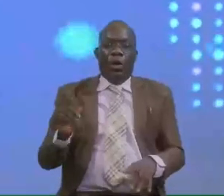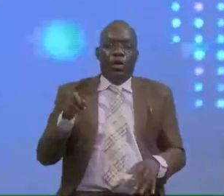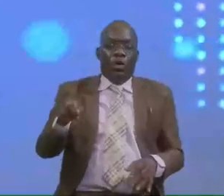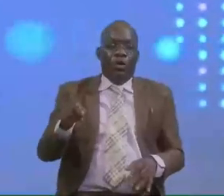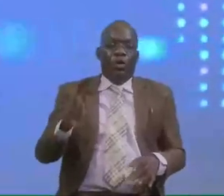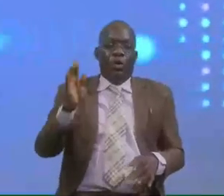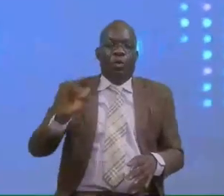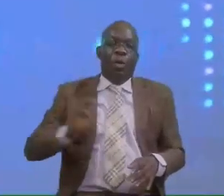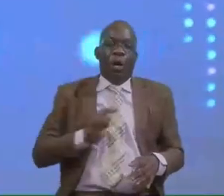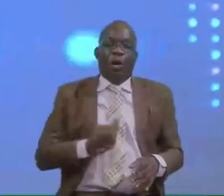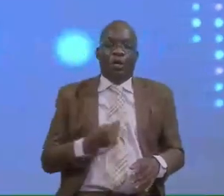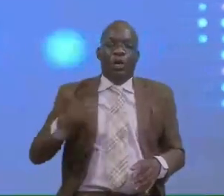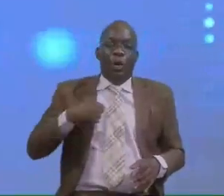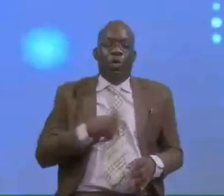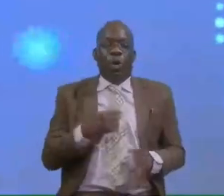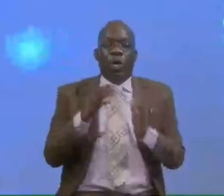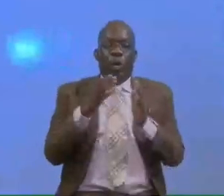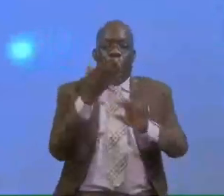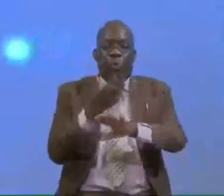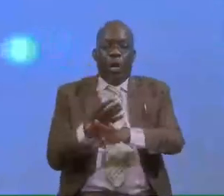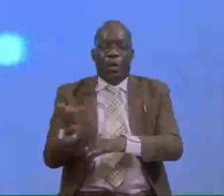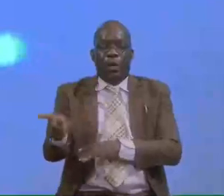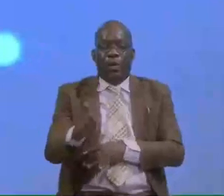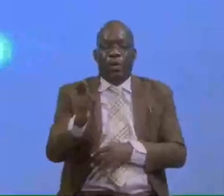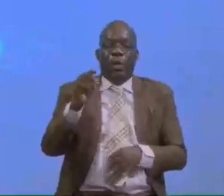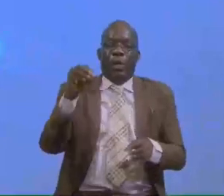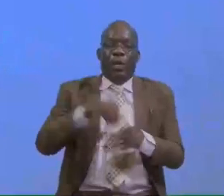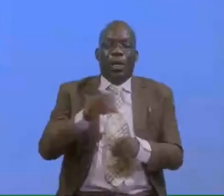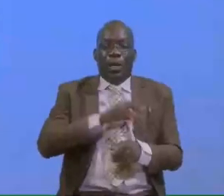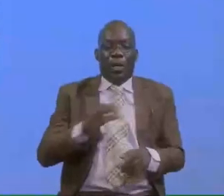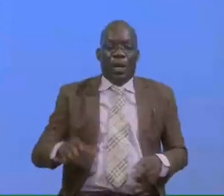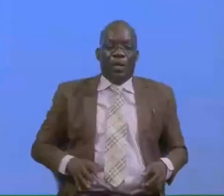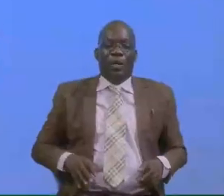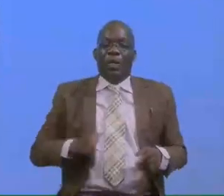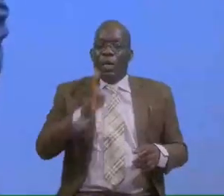soyez réconciliés avec Dieu.